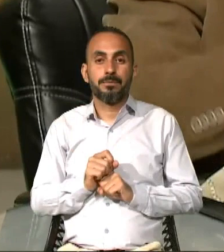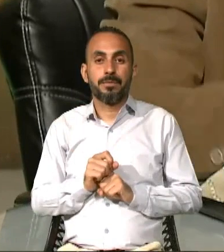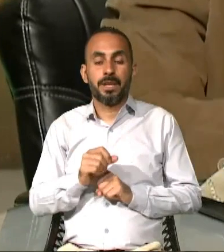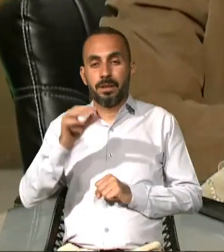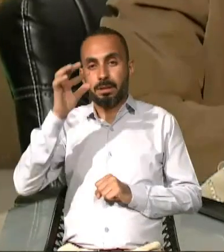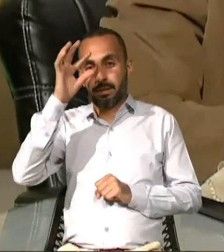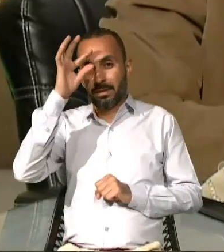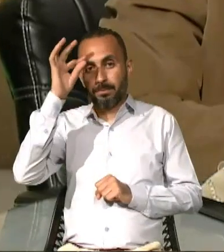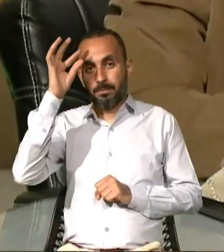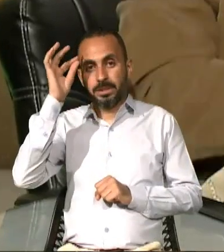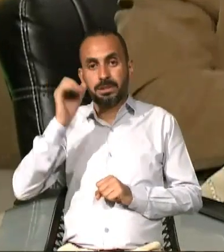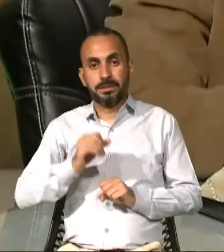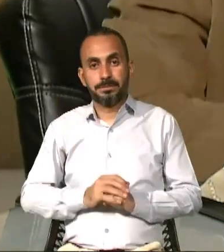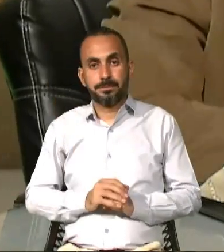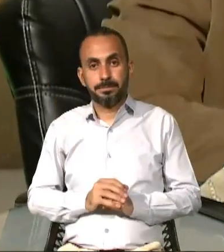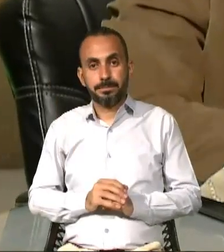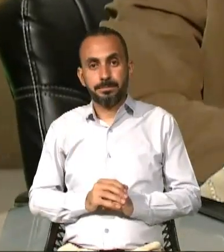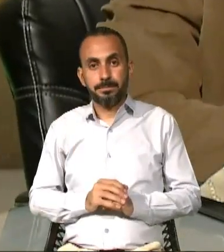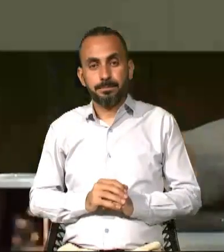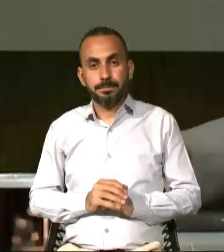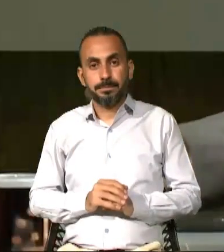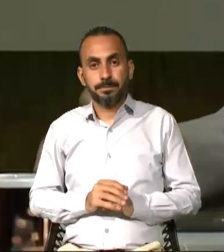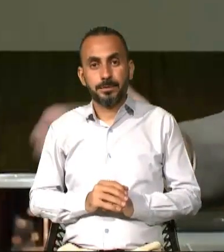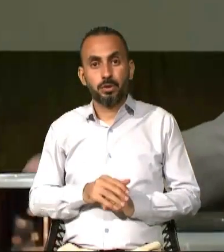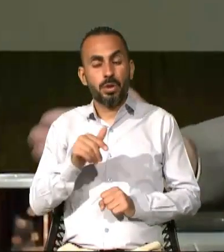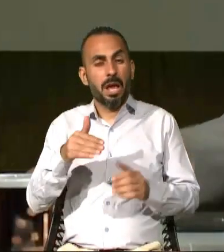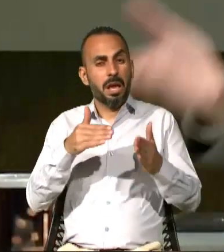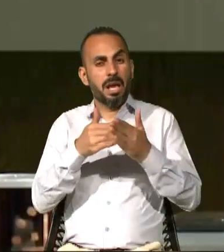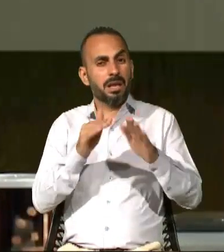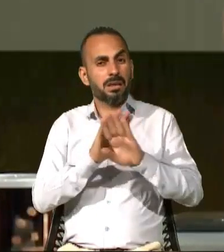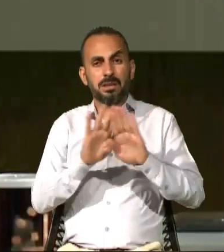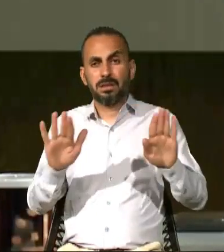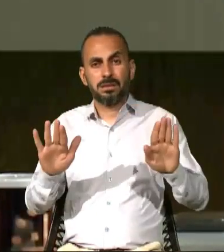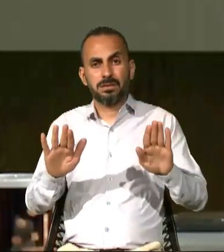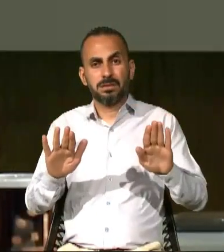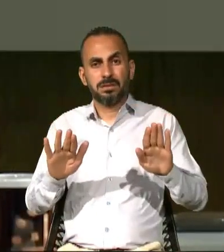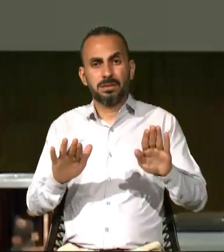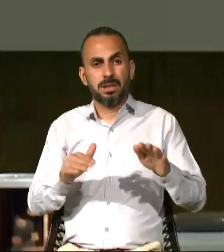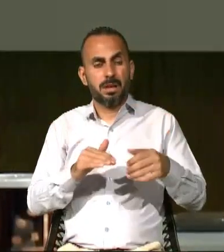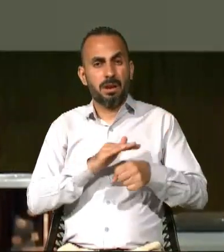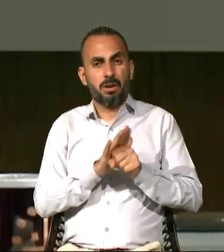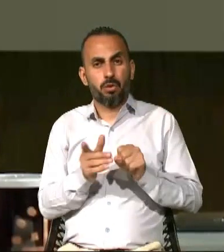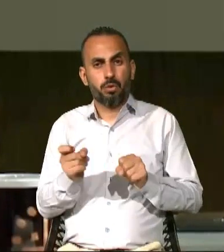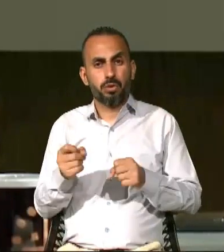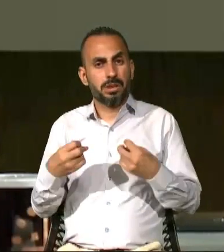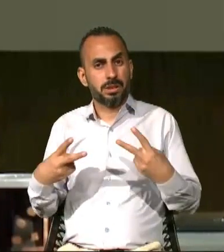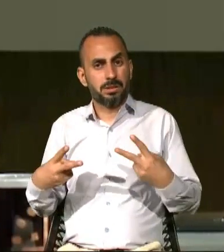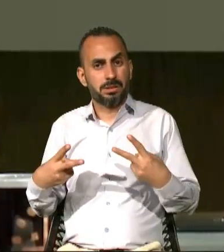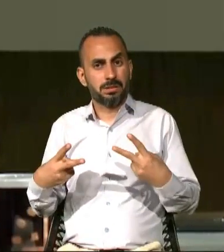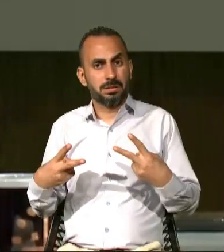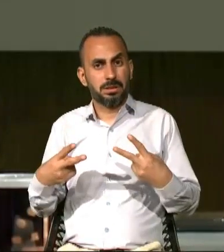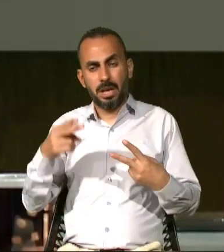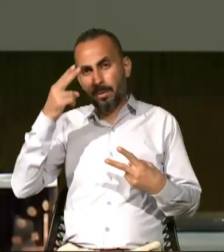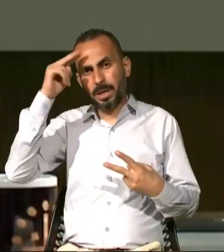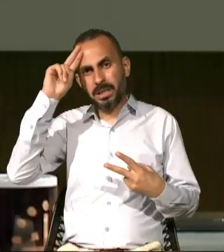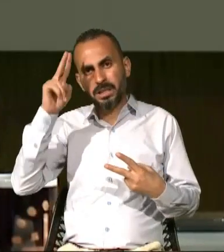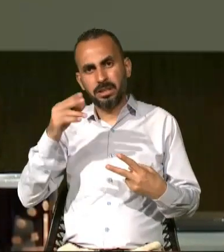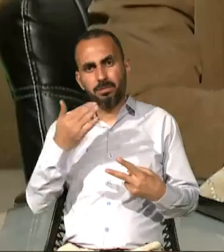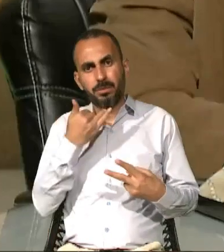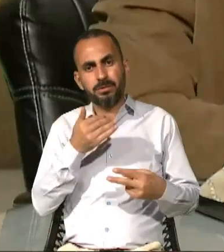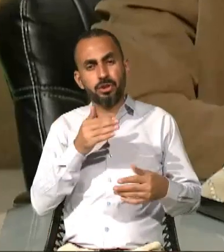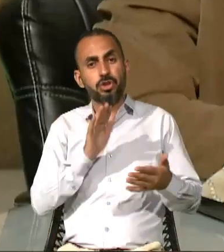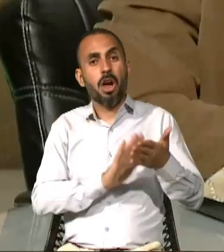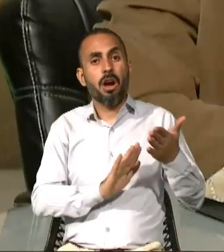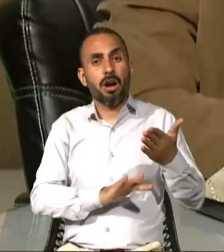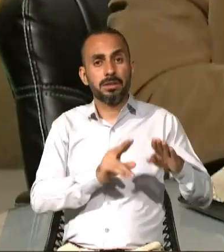ممكن يجي وباء تاني. ده هو قايلين ممكن يجي وباء تاني، ده قايلين ان في حاجه تانية اخطر مش كده. انا قريتها يعني اكتر مش ممكن العالم اللي بيغلي دلوقتي